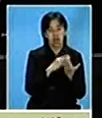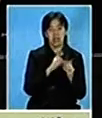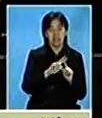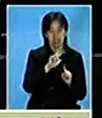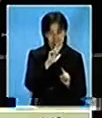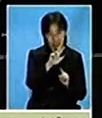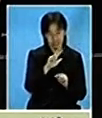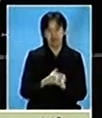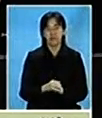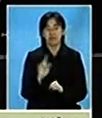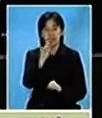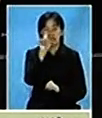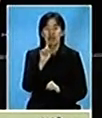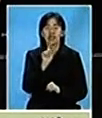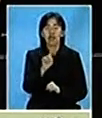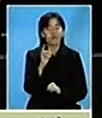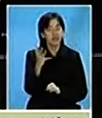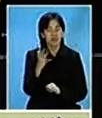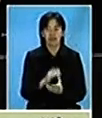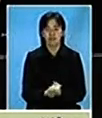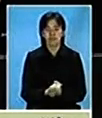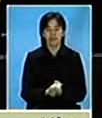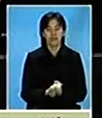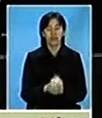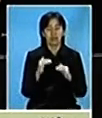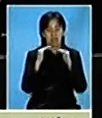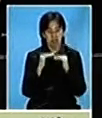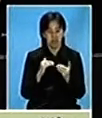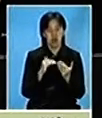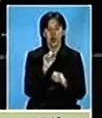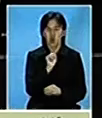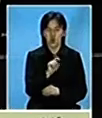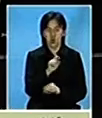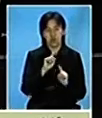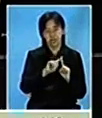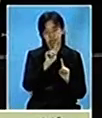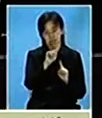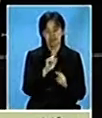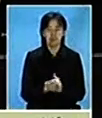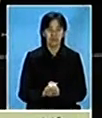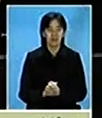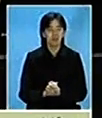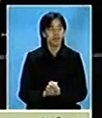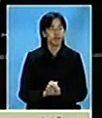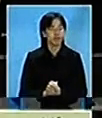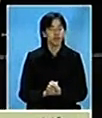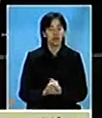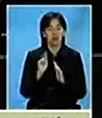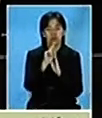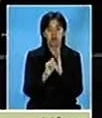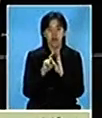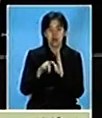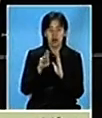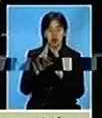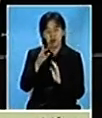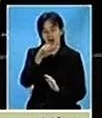3กระทู้ถามวันนี้ไม่มีนะครับต่อไปเป็นเรื่องด่วนเรื่องที่1ร่างพรบวิชาชีพ